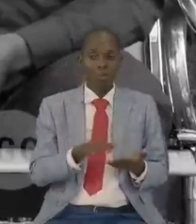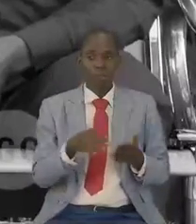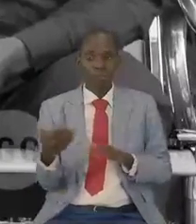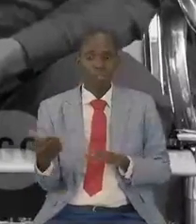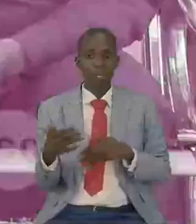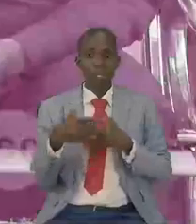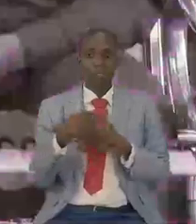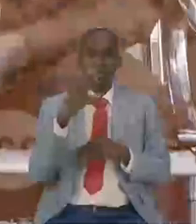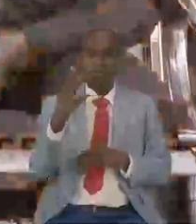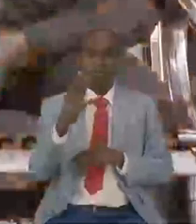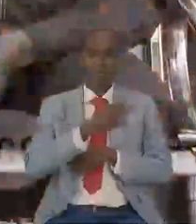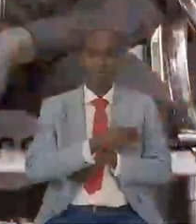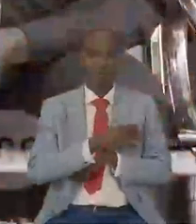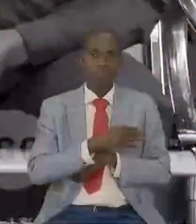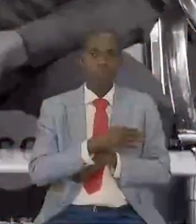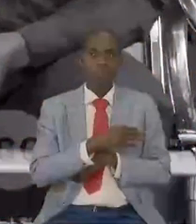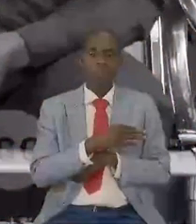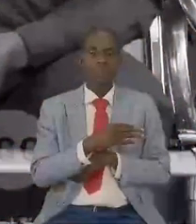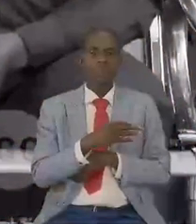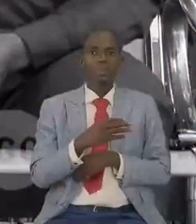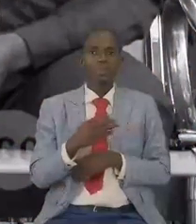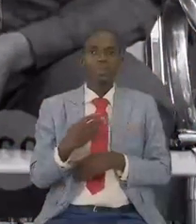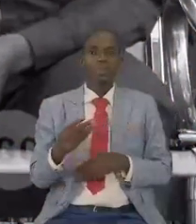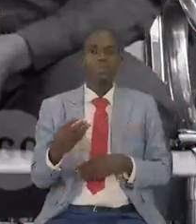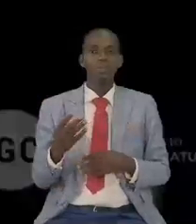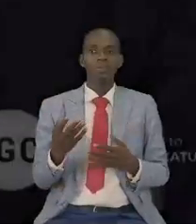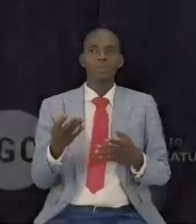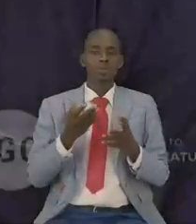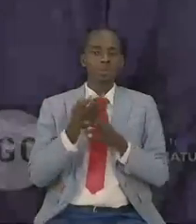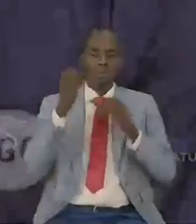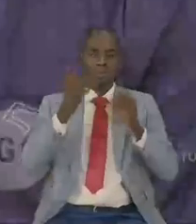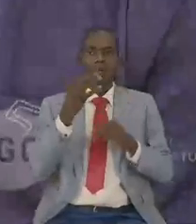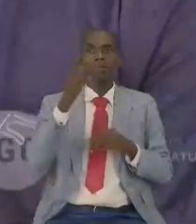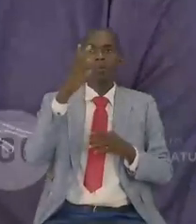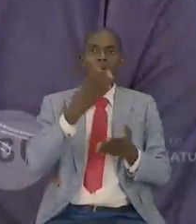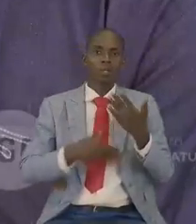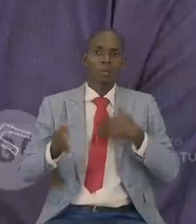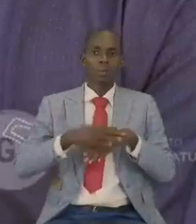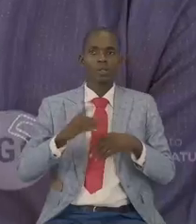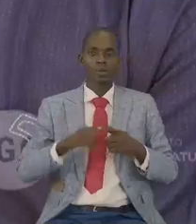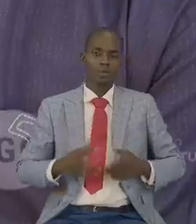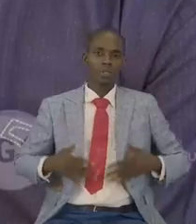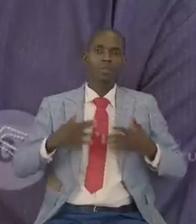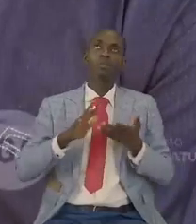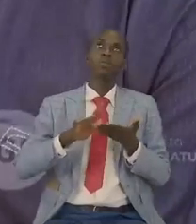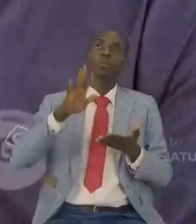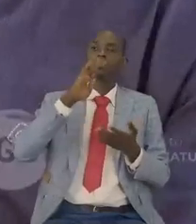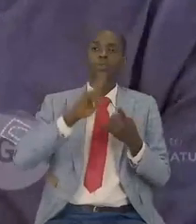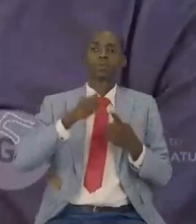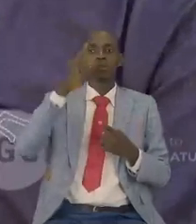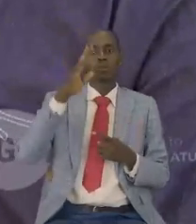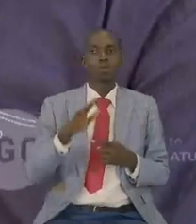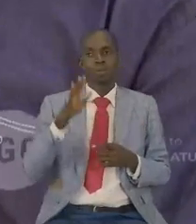Mon fils qui était mort pendant 4 jours par la prière de l'homme de Dieu est revenu à la vie. Gloire soit à on